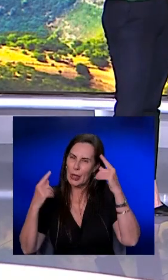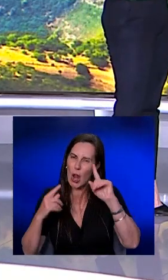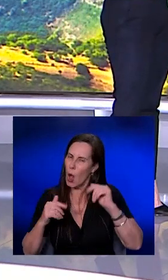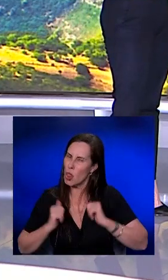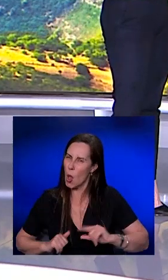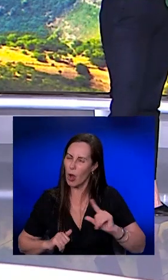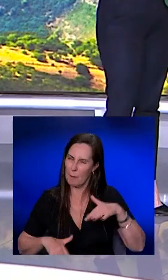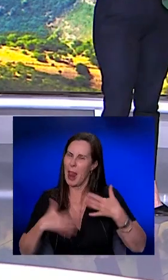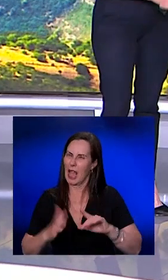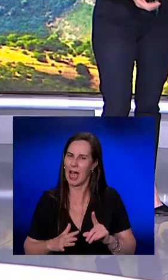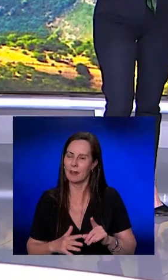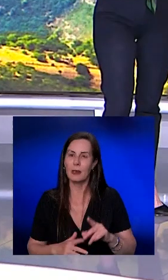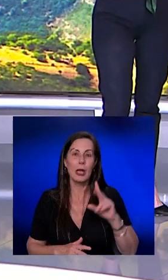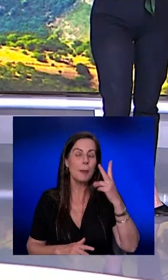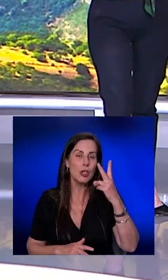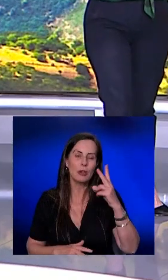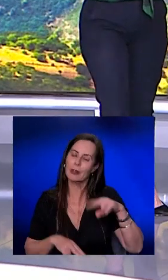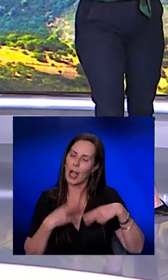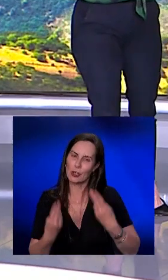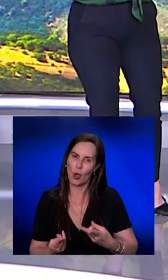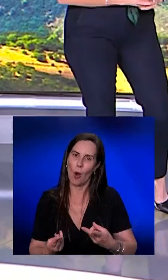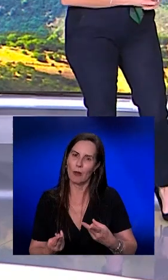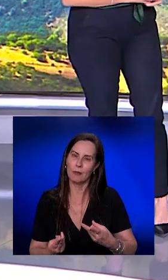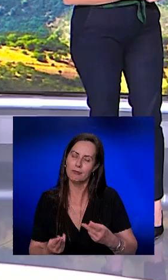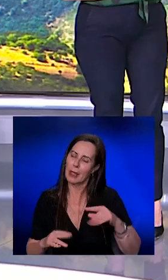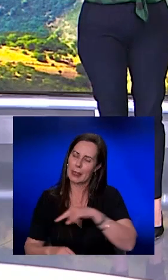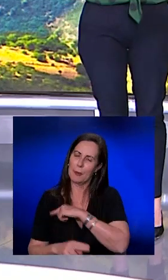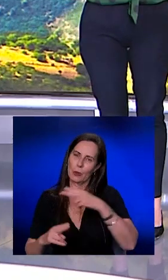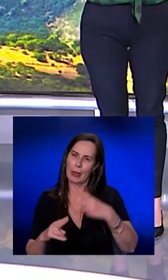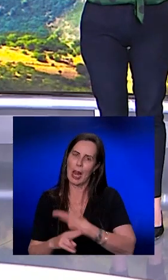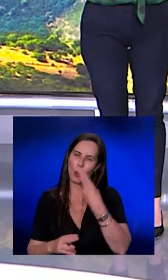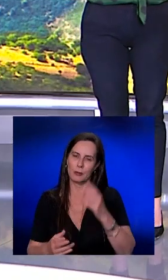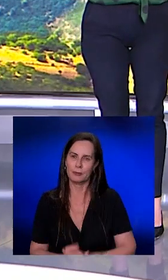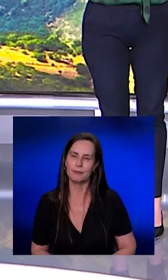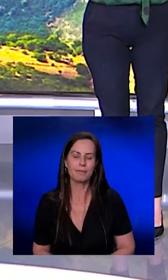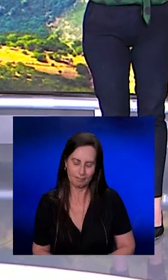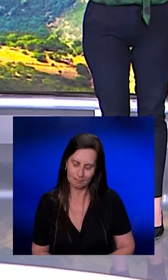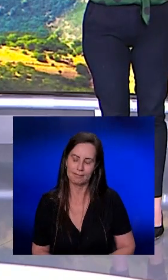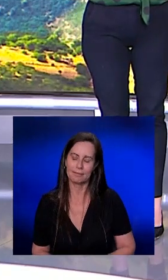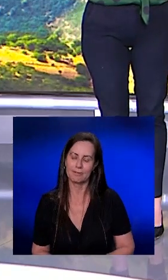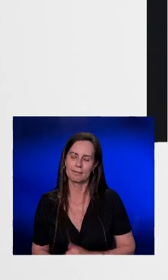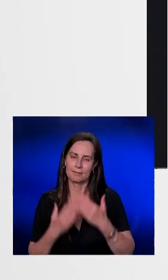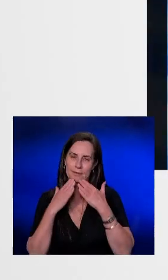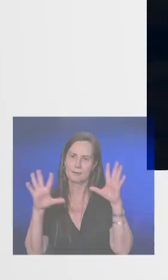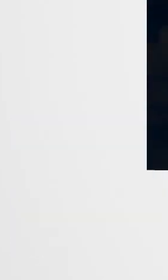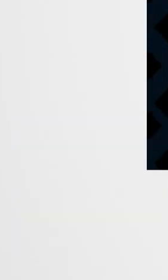יותר מבולגן. רק ביום שני נחזור שוב פעם לטמפרטורות שצפויות לנו מחר. עד כאן, וערב טוב.